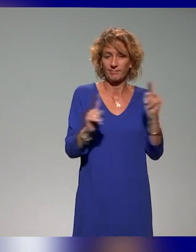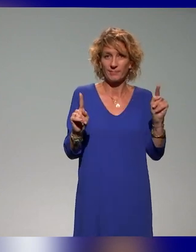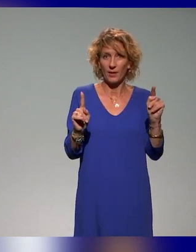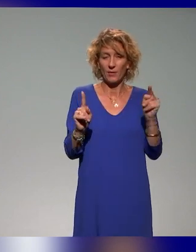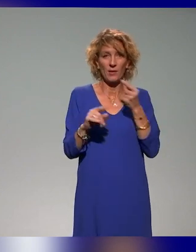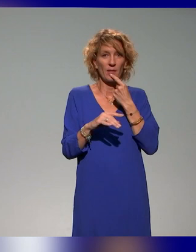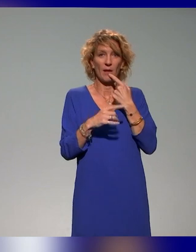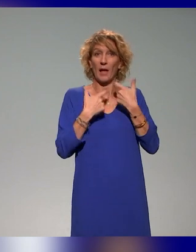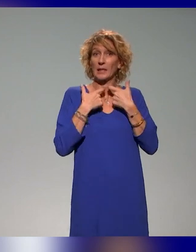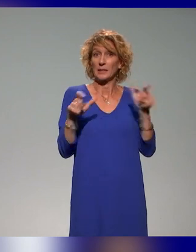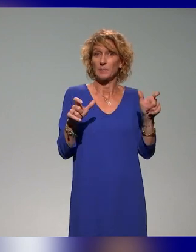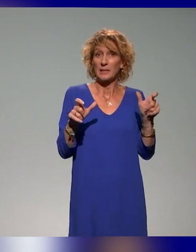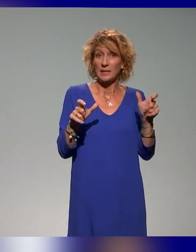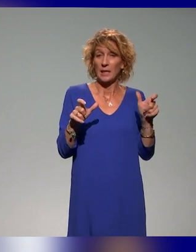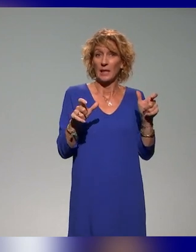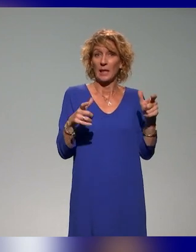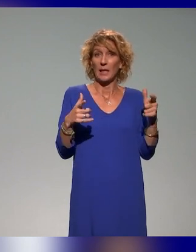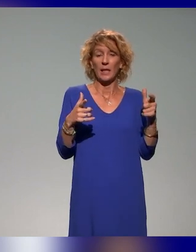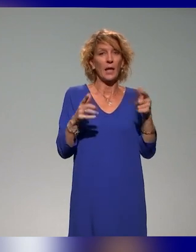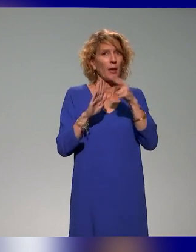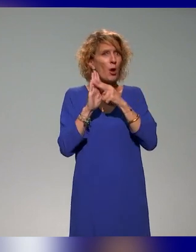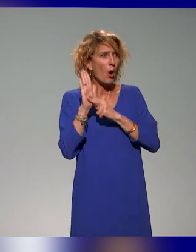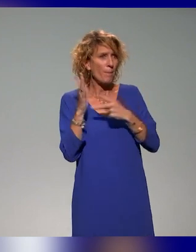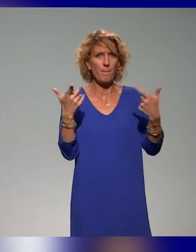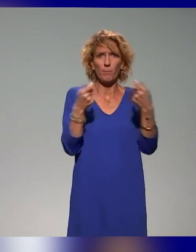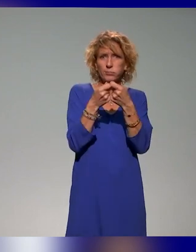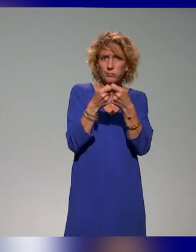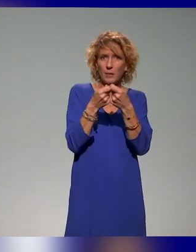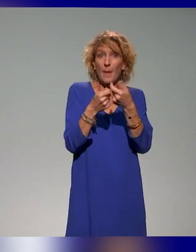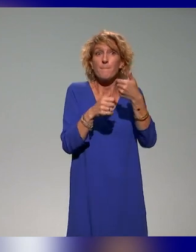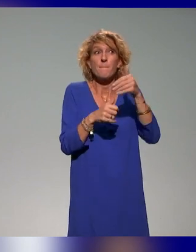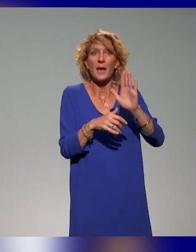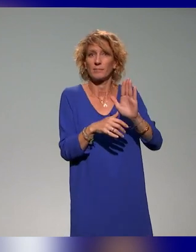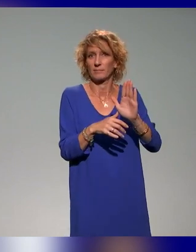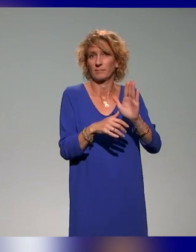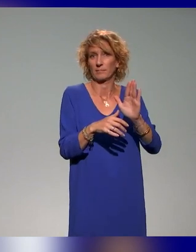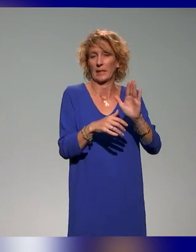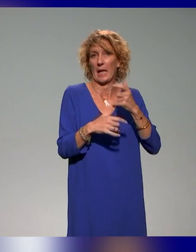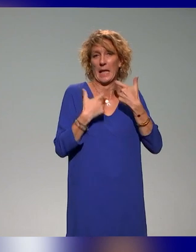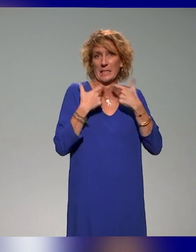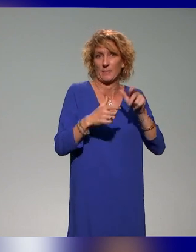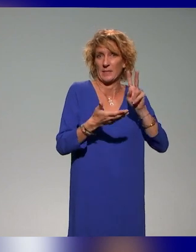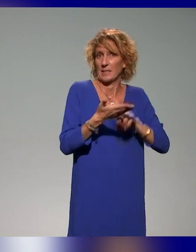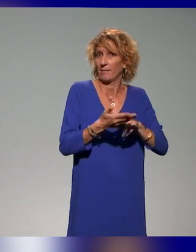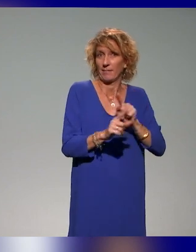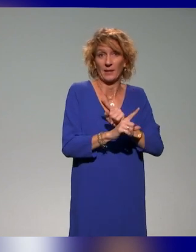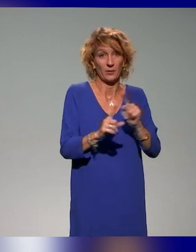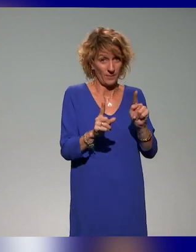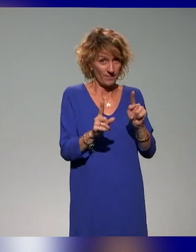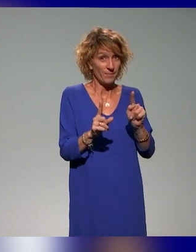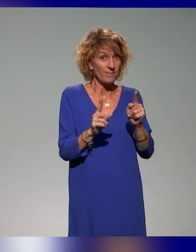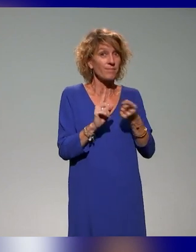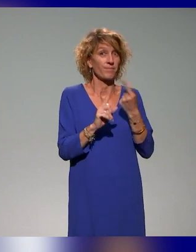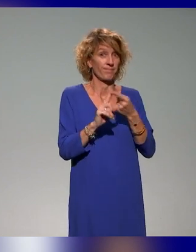de l'accessibilité et de la conformité à la norme. C'est pas pour autant qu'on sera réellement accessible. Ça, c'est quand même important de